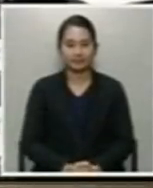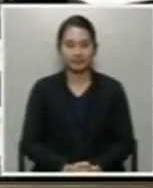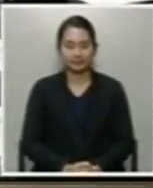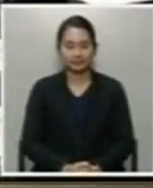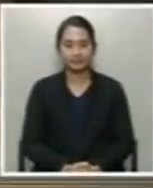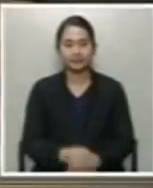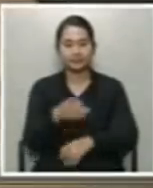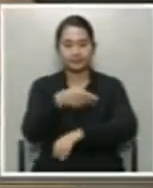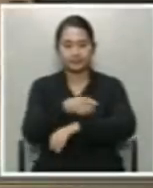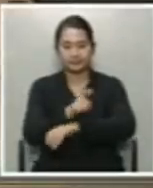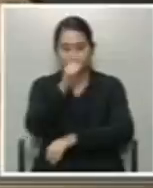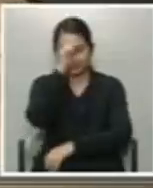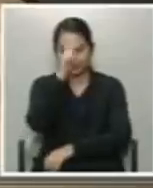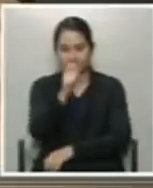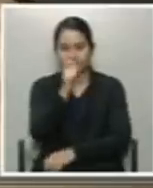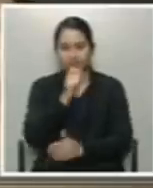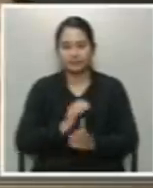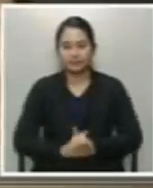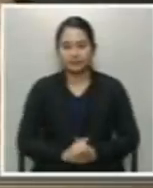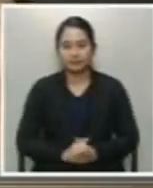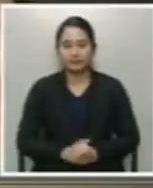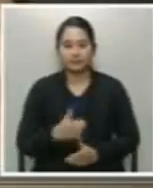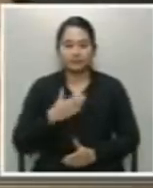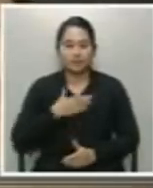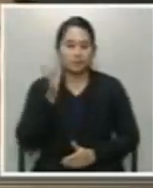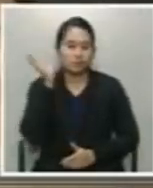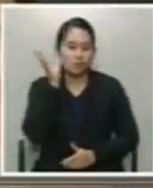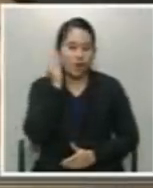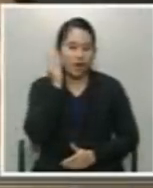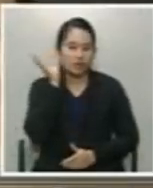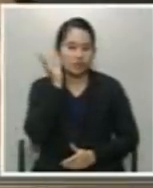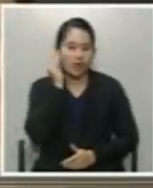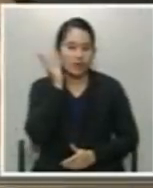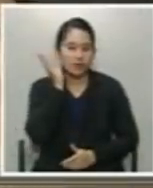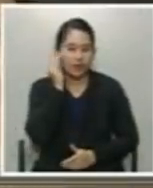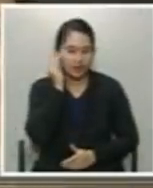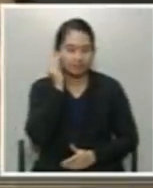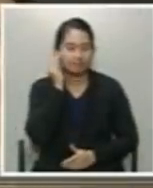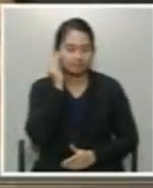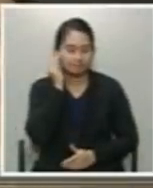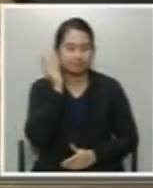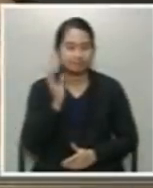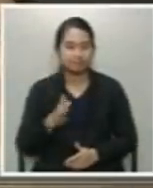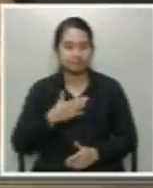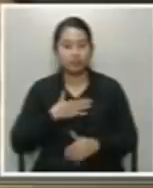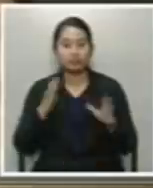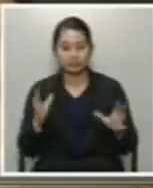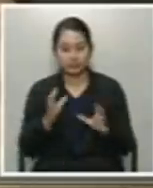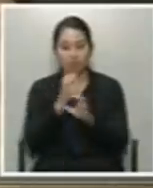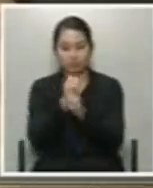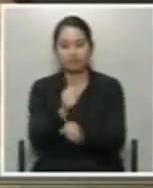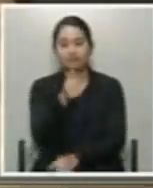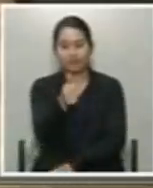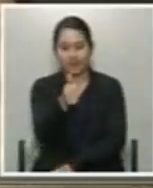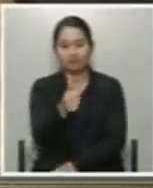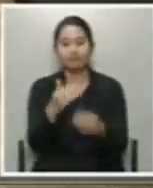ท่านประธานที่เคารพครับผมฟังมา2คำตอบแล้วนะครับอันนี้ผมสรุปได้แล้วฮะว่ารั